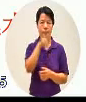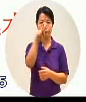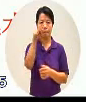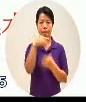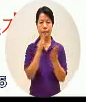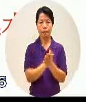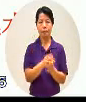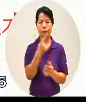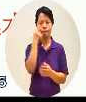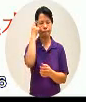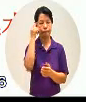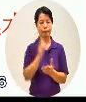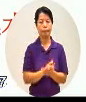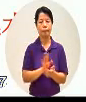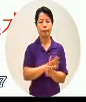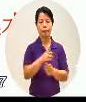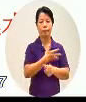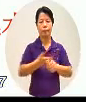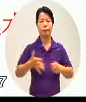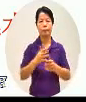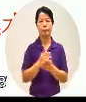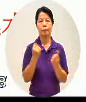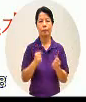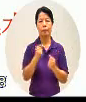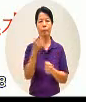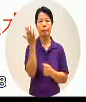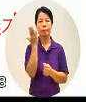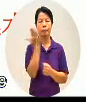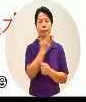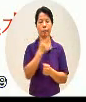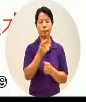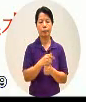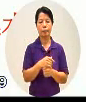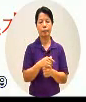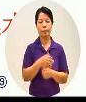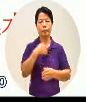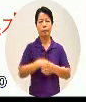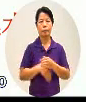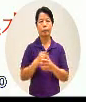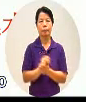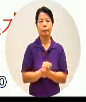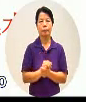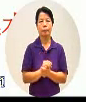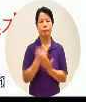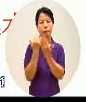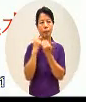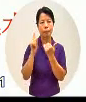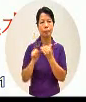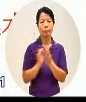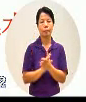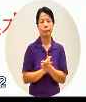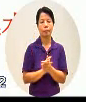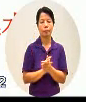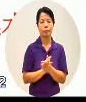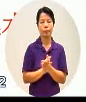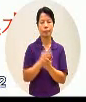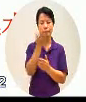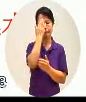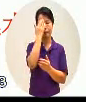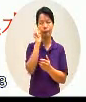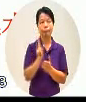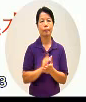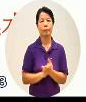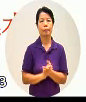做歹想讲哦，爱河在这个美丽的后面哦，隐藏着一个很深的哀愁诶。为什